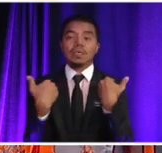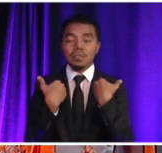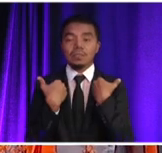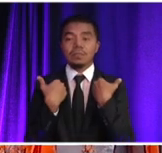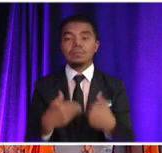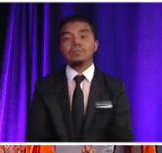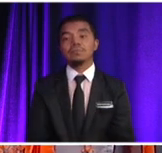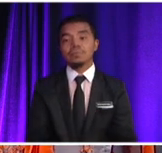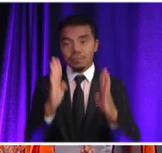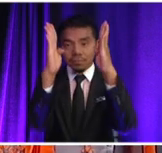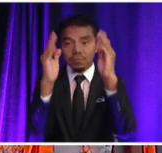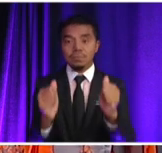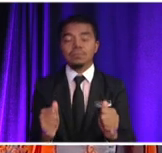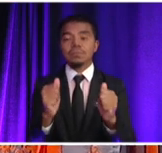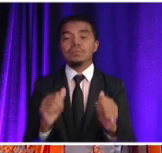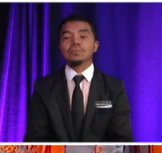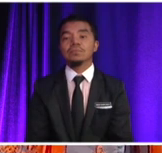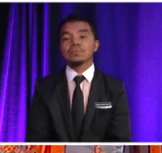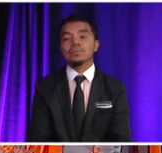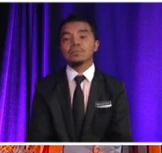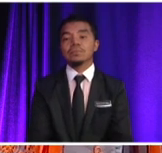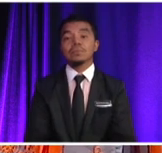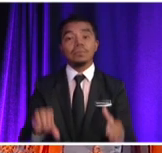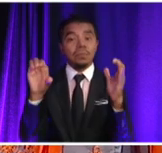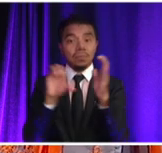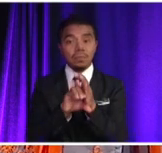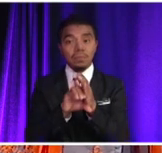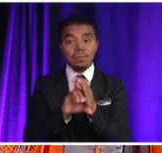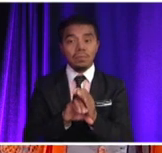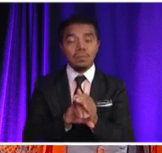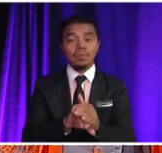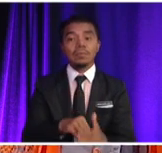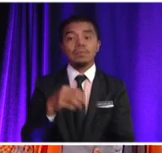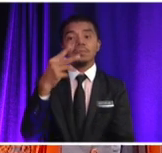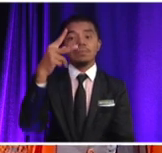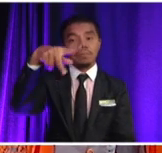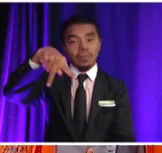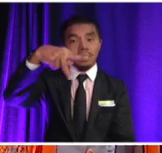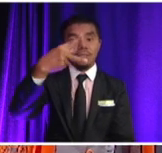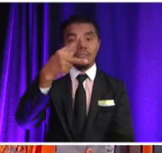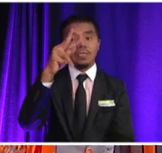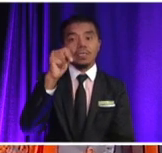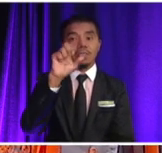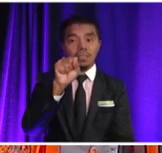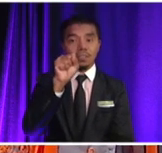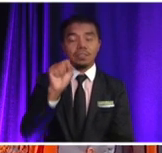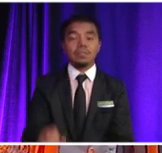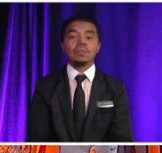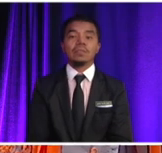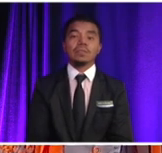ekonomi dia maka yang ini contoh-contohnya ya macam pikirans yaitu untuk Negeri 9